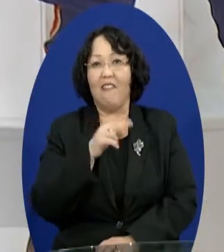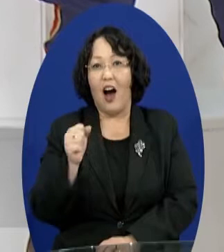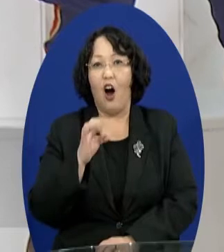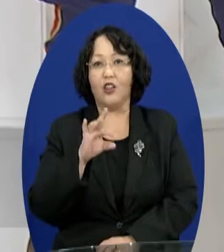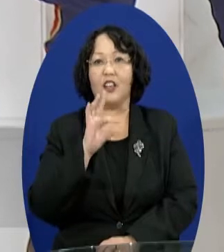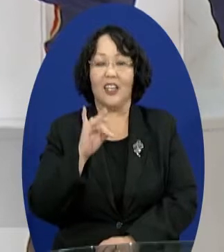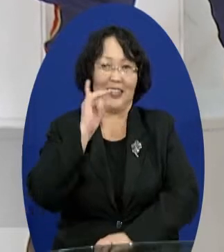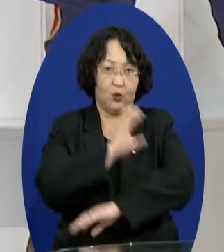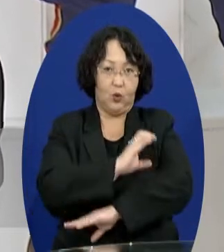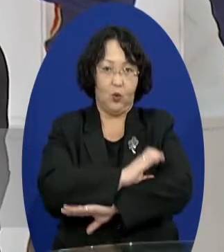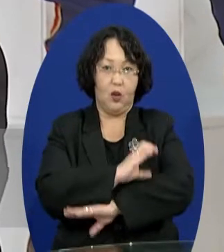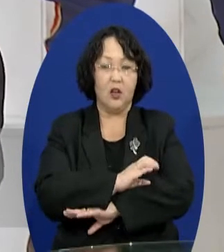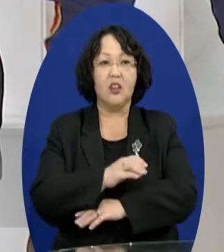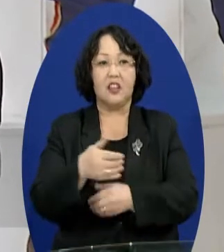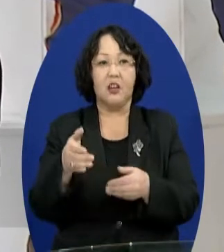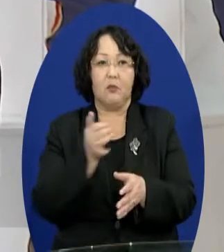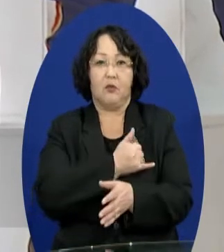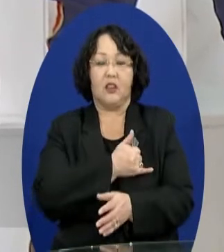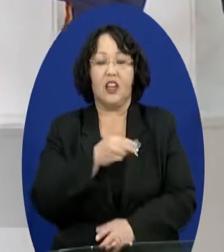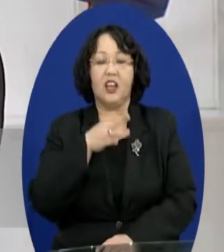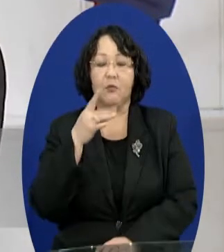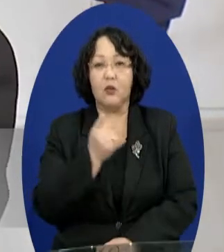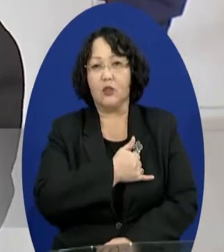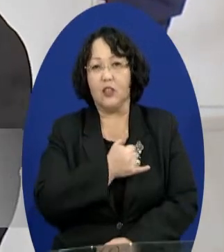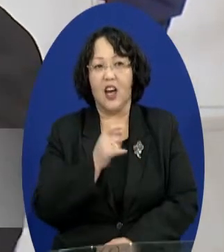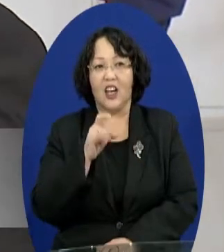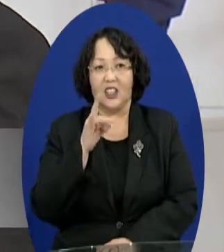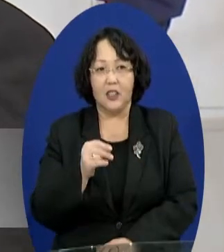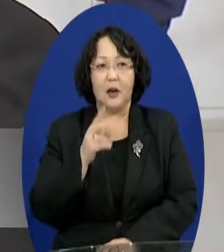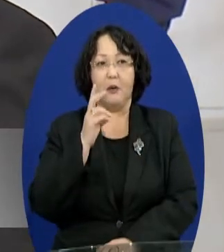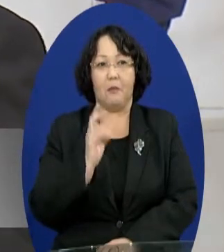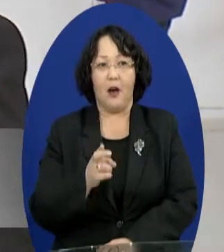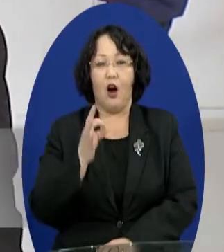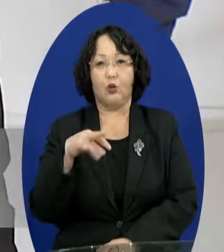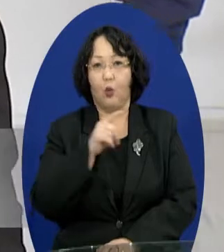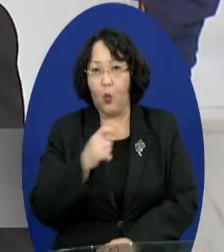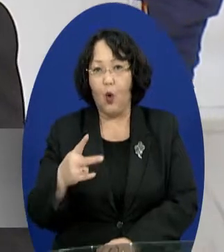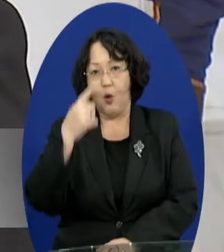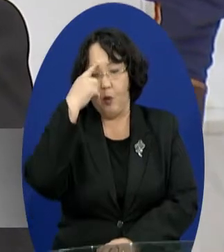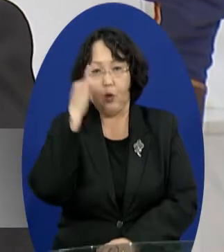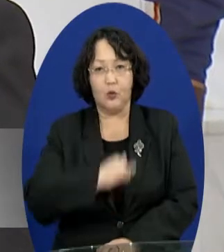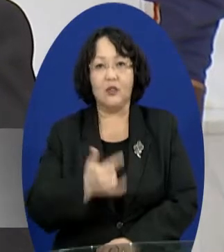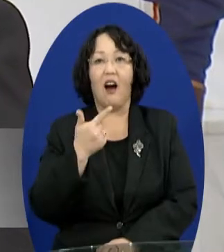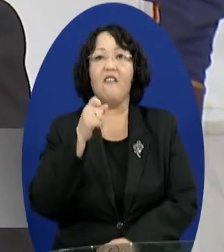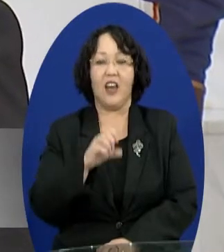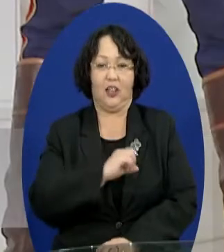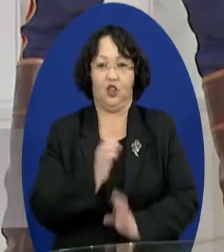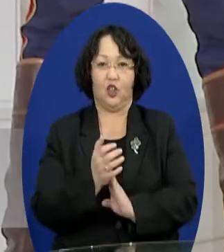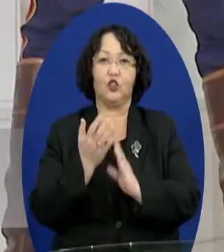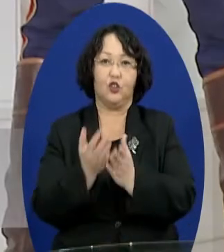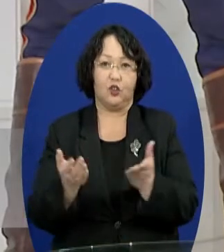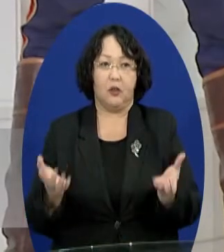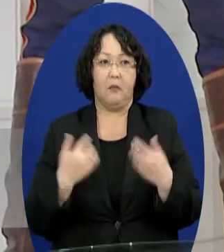их сургуулийн тэнкми эрхлэгч багш Сандуужвийн Отгүү нарт Монгол улсын гавьяат багш цол хүртээгээд байна. Монгол